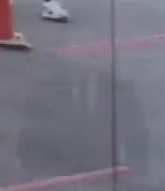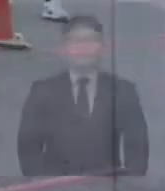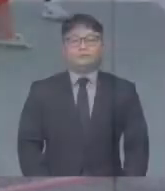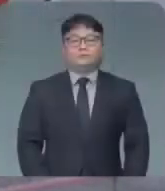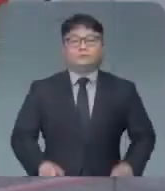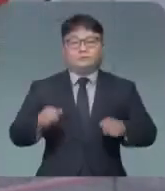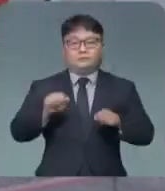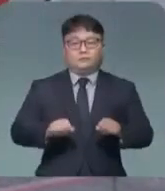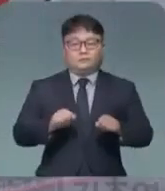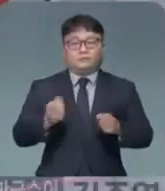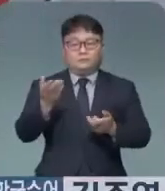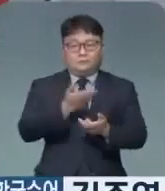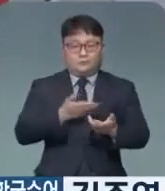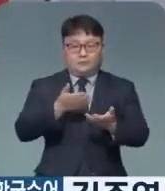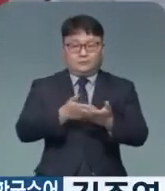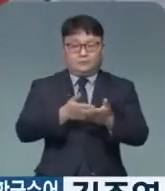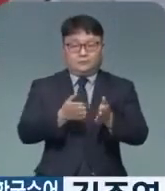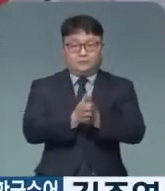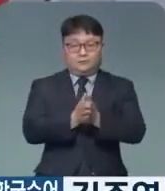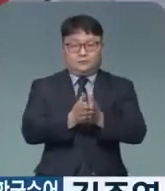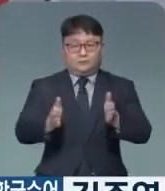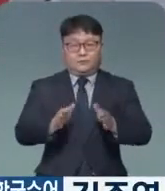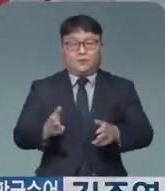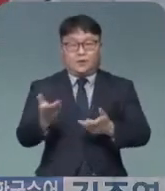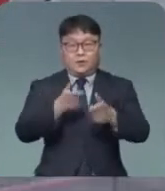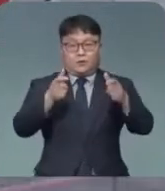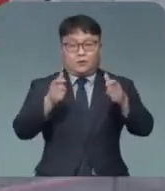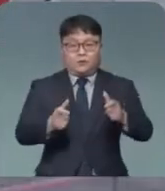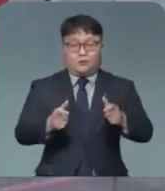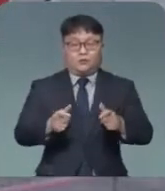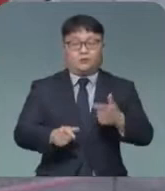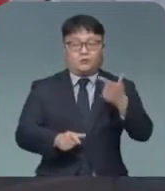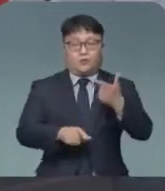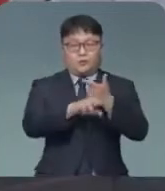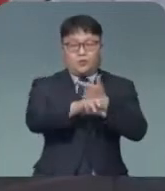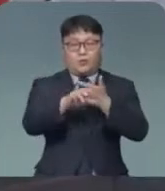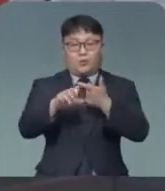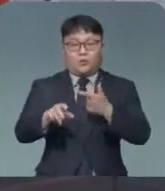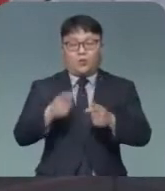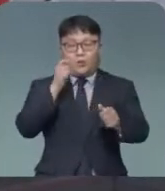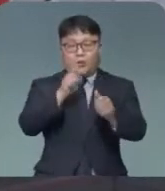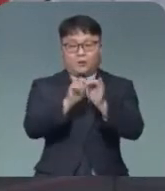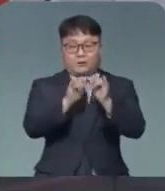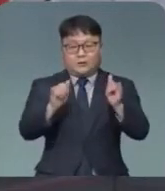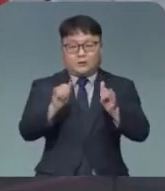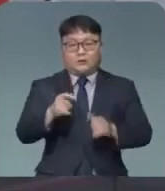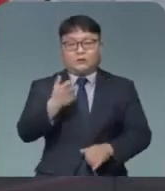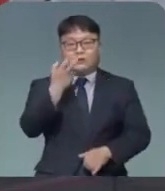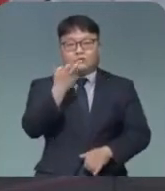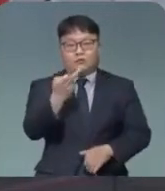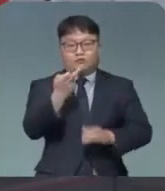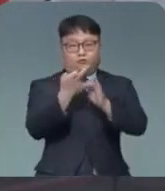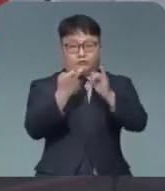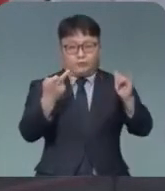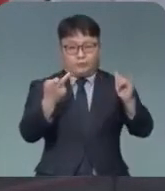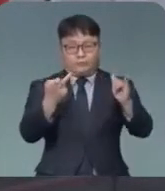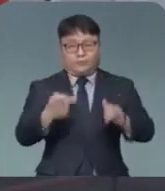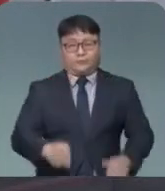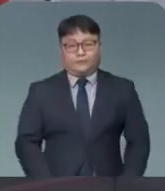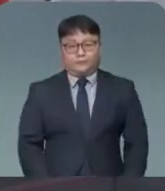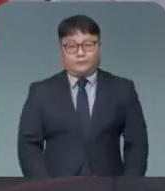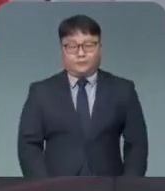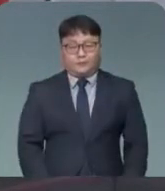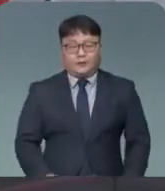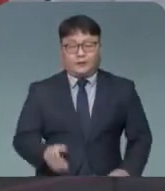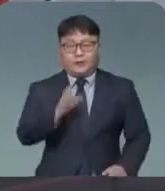안녕하십니까. 이어서 9시 강원 뉴스입니다. 오늘 강원도에선 6개 시군에서 12명의 코로나19 신규 확진자가 나왔습니다.